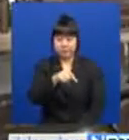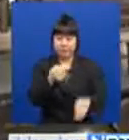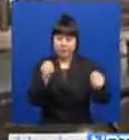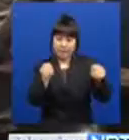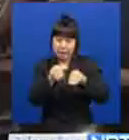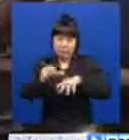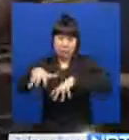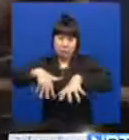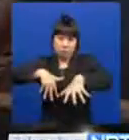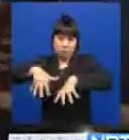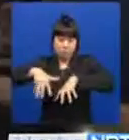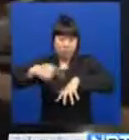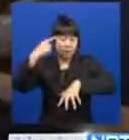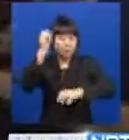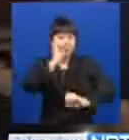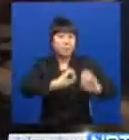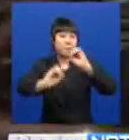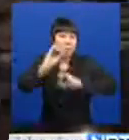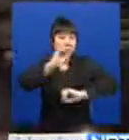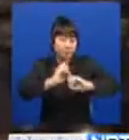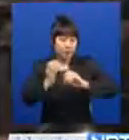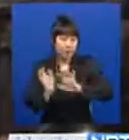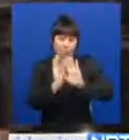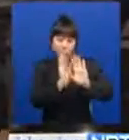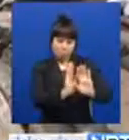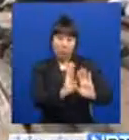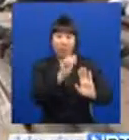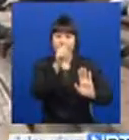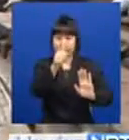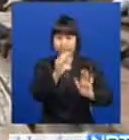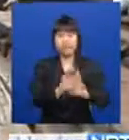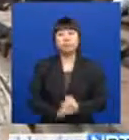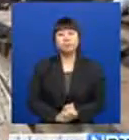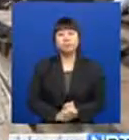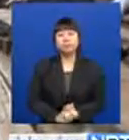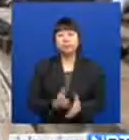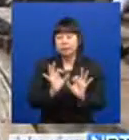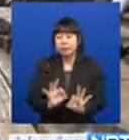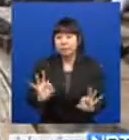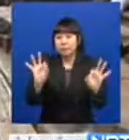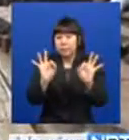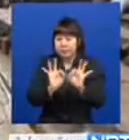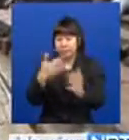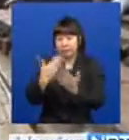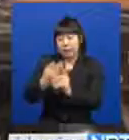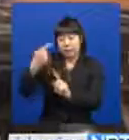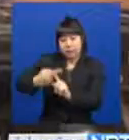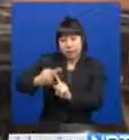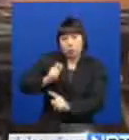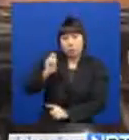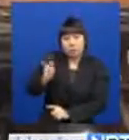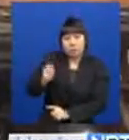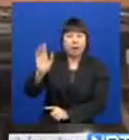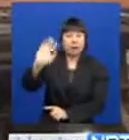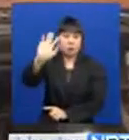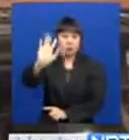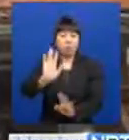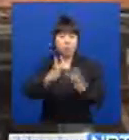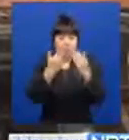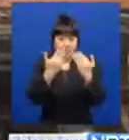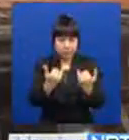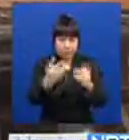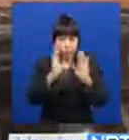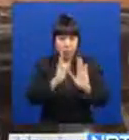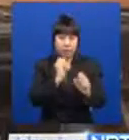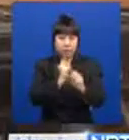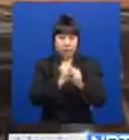ใกล้ชุมชนน่าจะปลอดภัยในการเก็บรักษามากกว่าที่สำคัญค่ะไม่ต้องจ่ายค่าเช่าที่ด้วยโดยในวันนี้นะคะเจ้าหน้าที่ของกระ